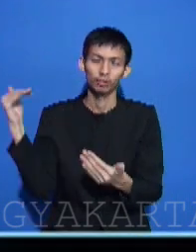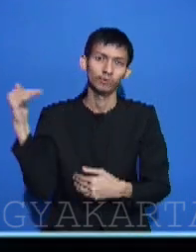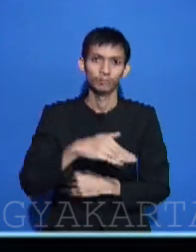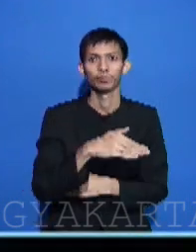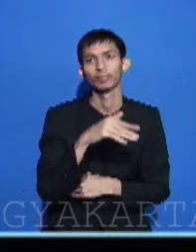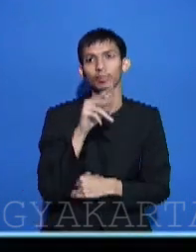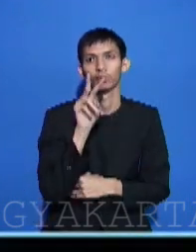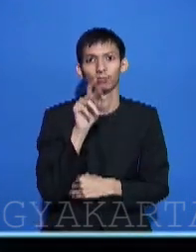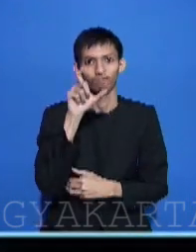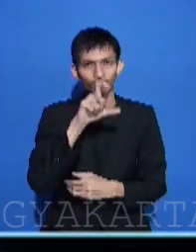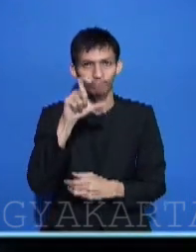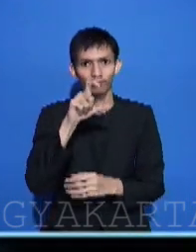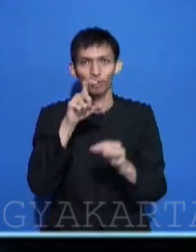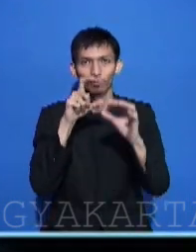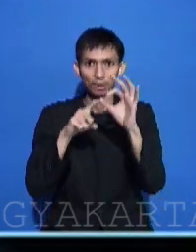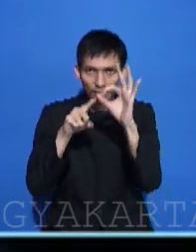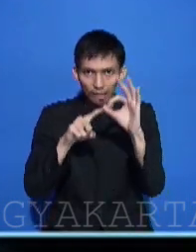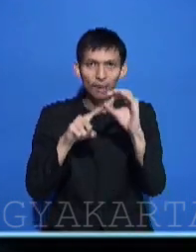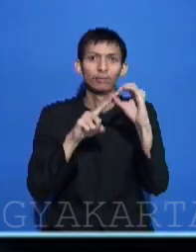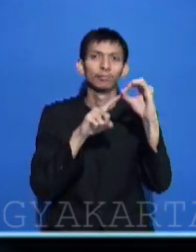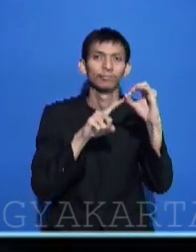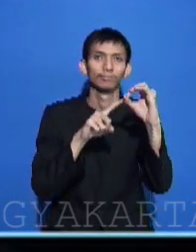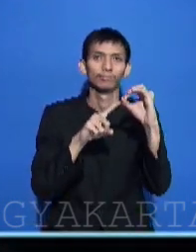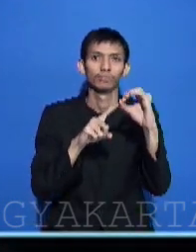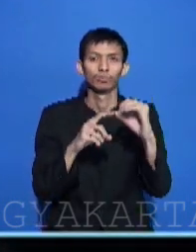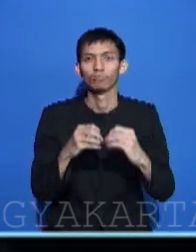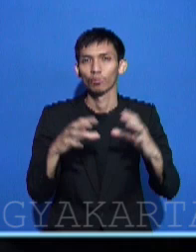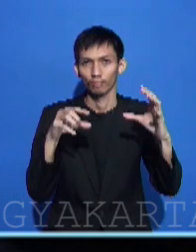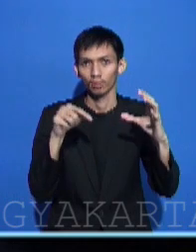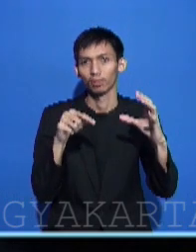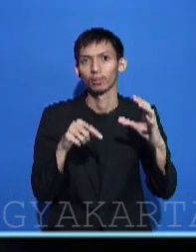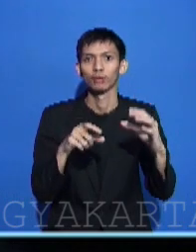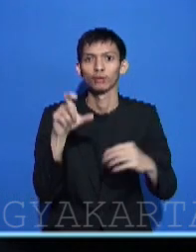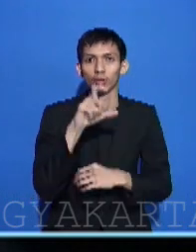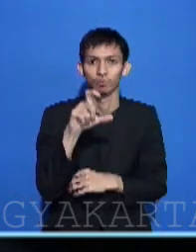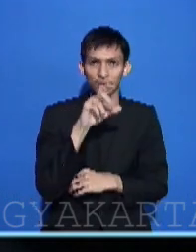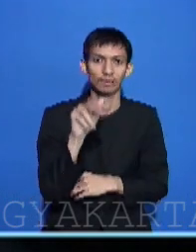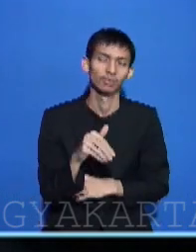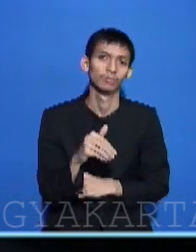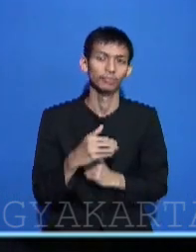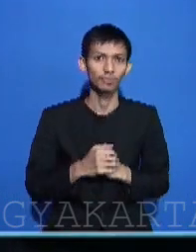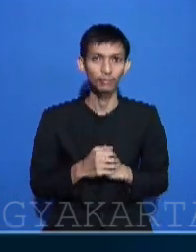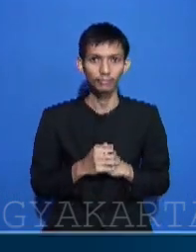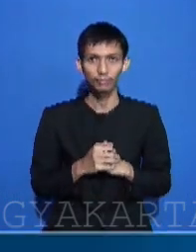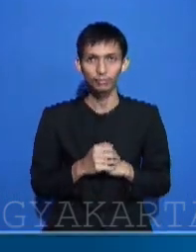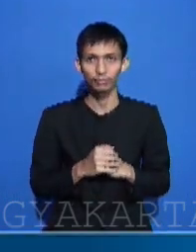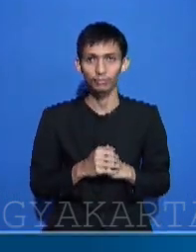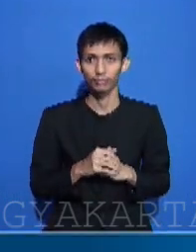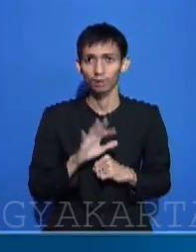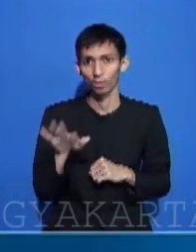Jibom, Jihanda, melakukan sterilisasi dan olah TKP. Jadi untuk memastikan